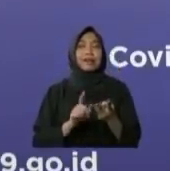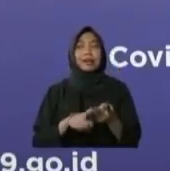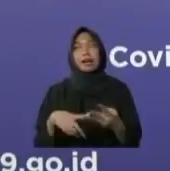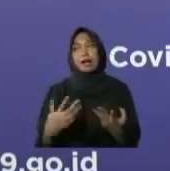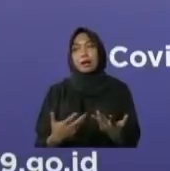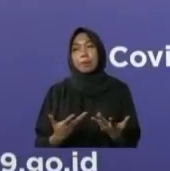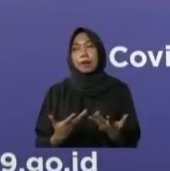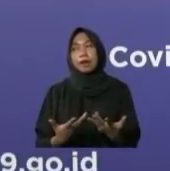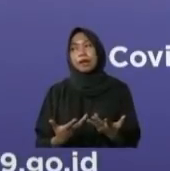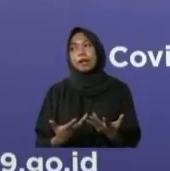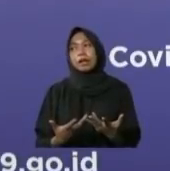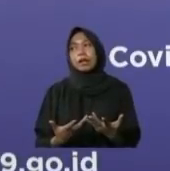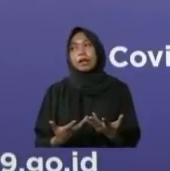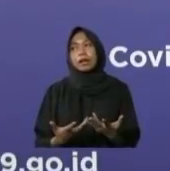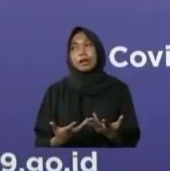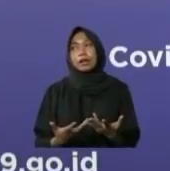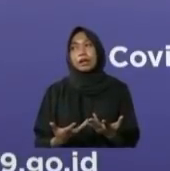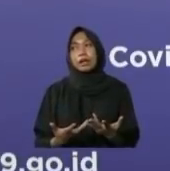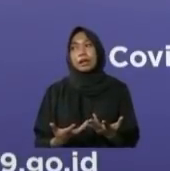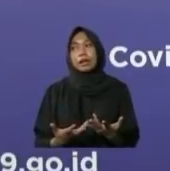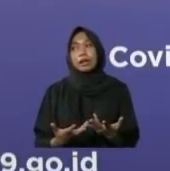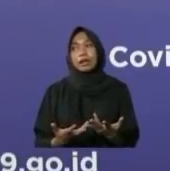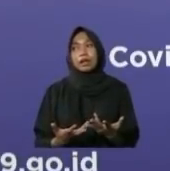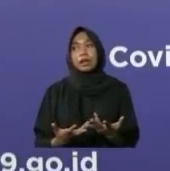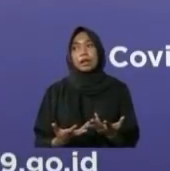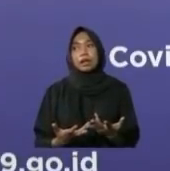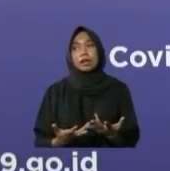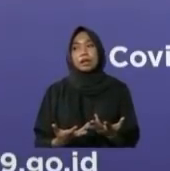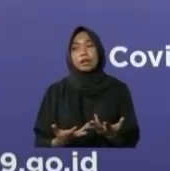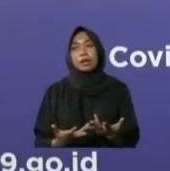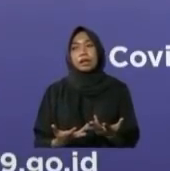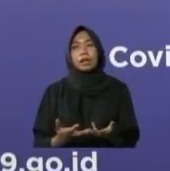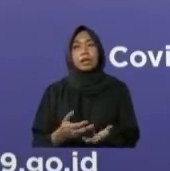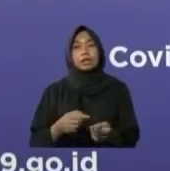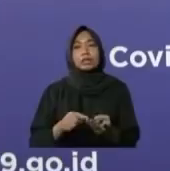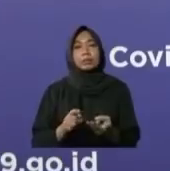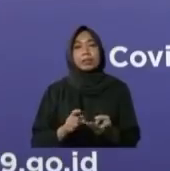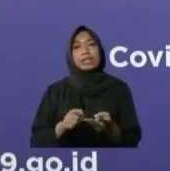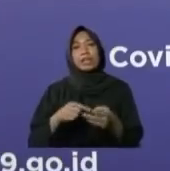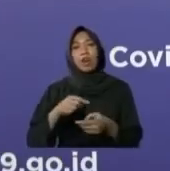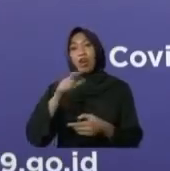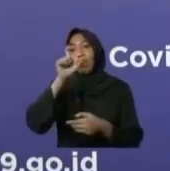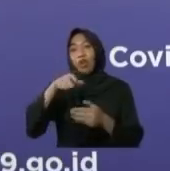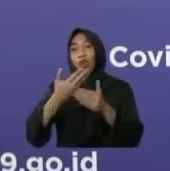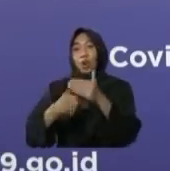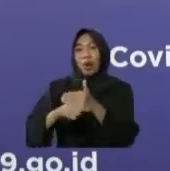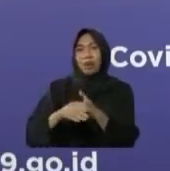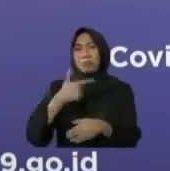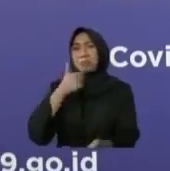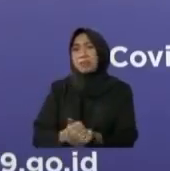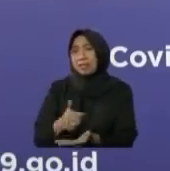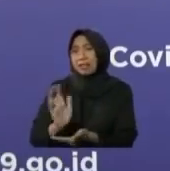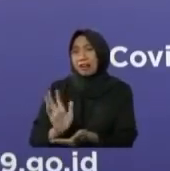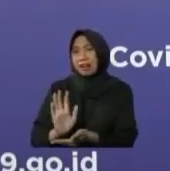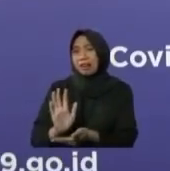lebih banyak lagi untuk mempertimbangkan apakah manfaat keluar rumah itu lebih banyak dibanding